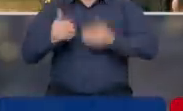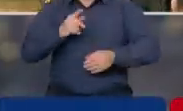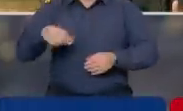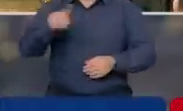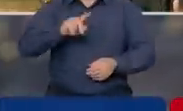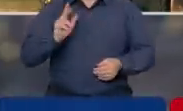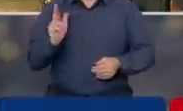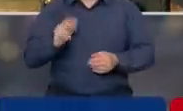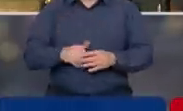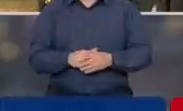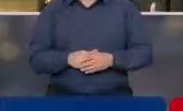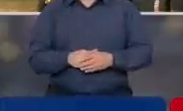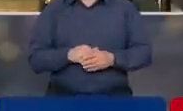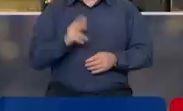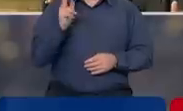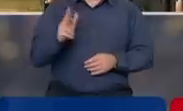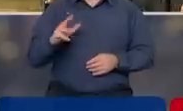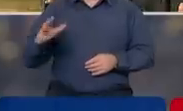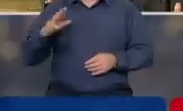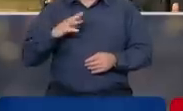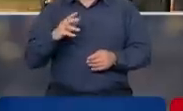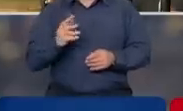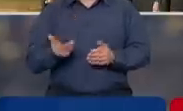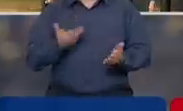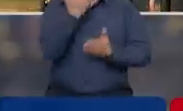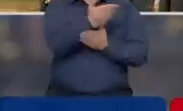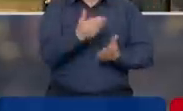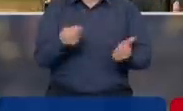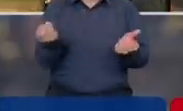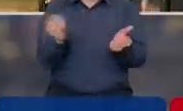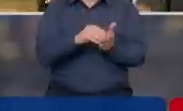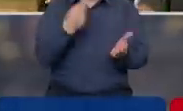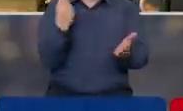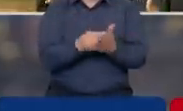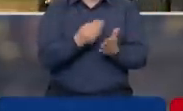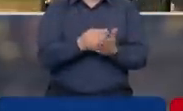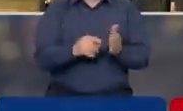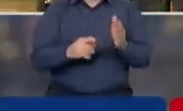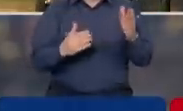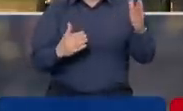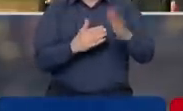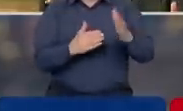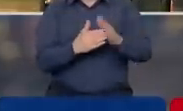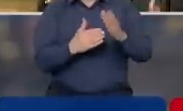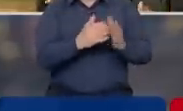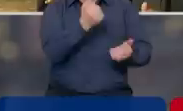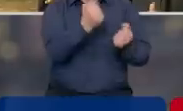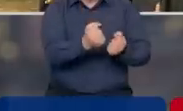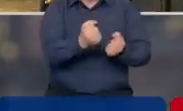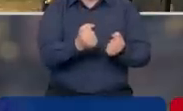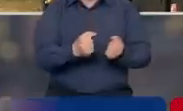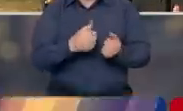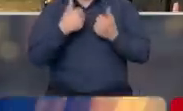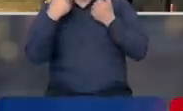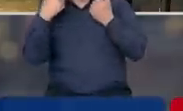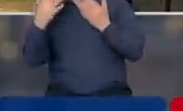również wystąpienia od dodatkowe środki do rezerwy ogólnej którą dysponuje